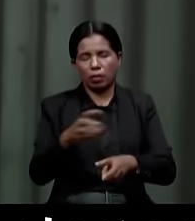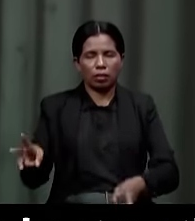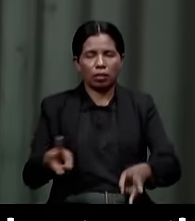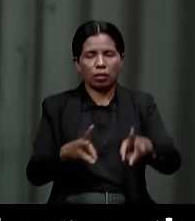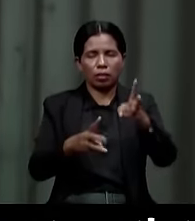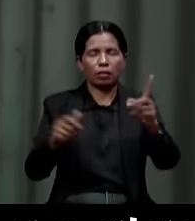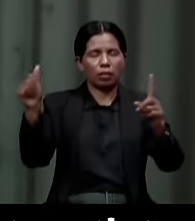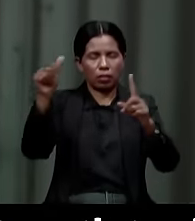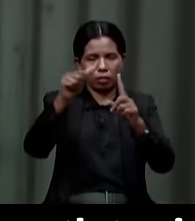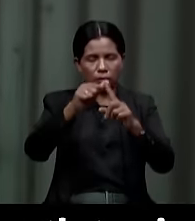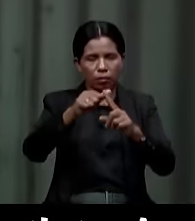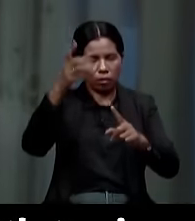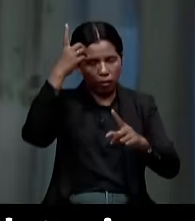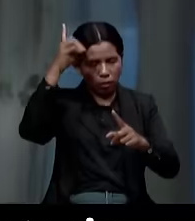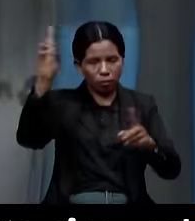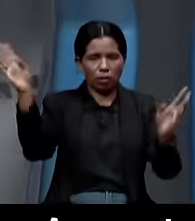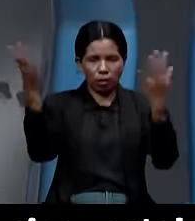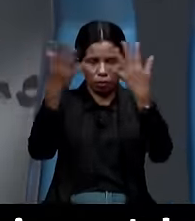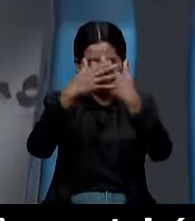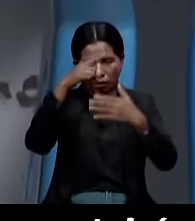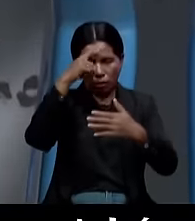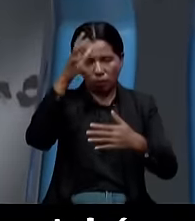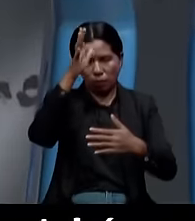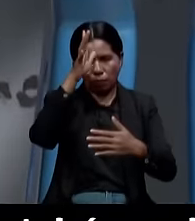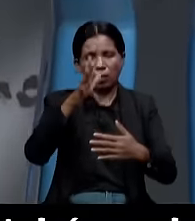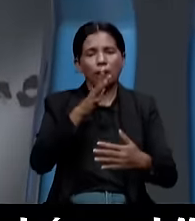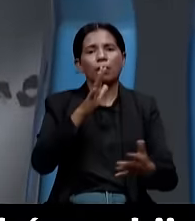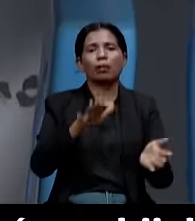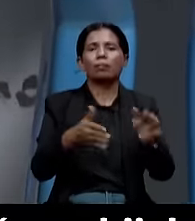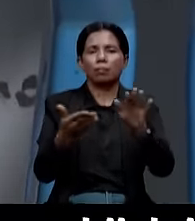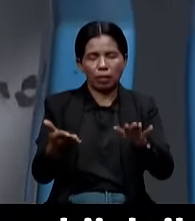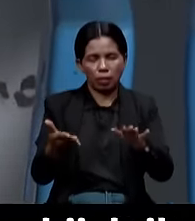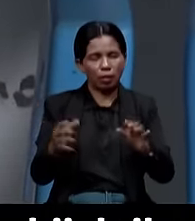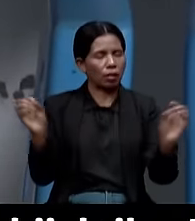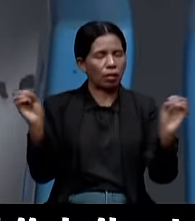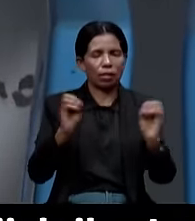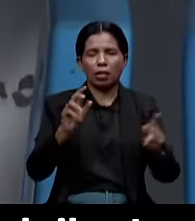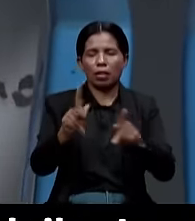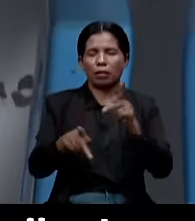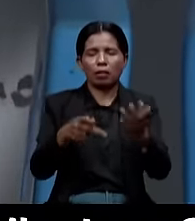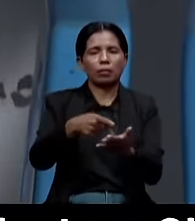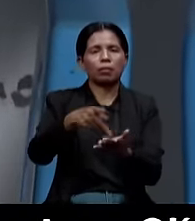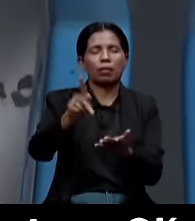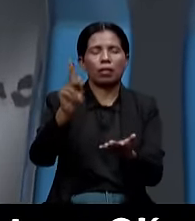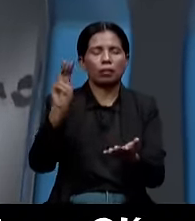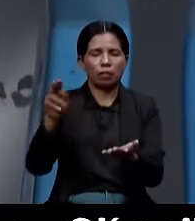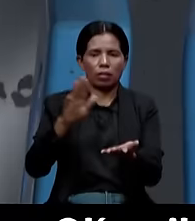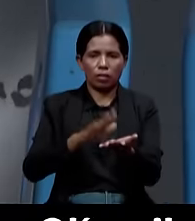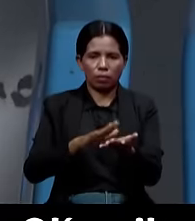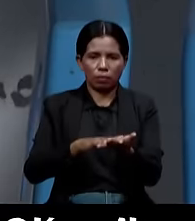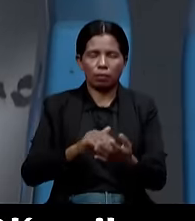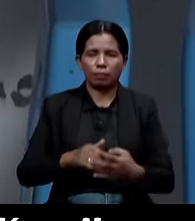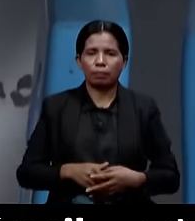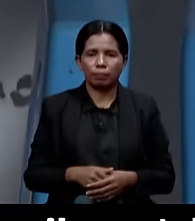atua tinzi mehi saina kukun tamba inan aman mate hotuona nola ia ema atu selo ni eskola.